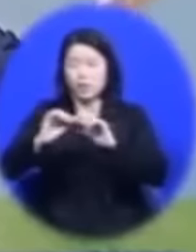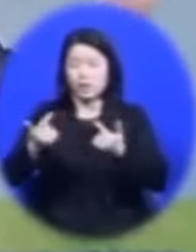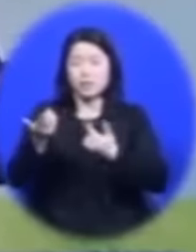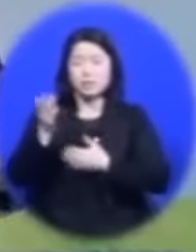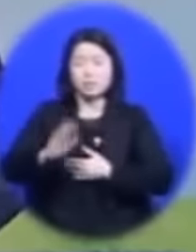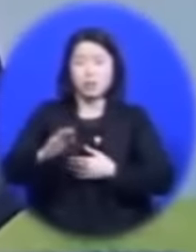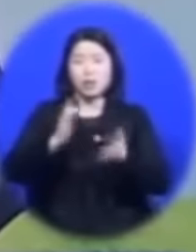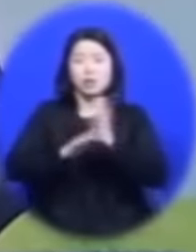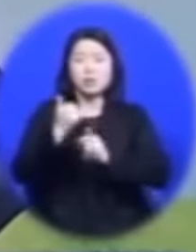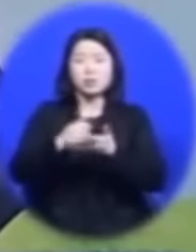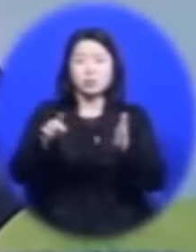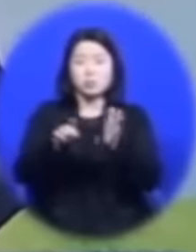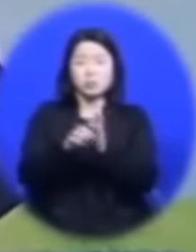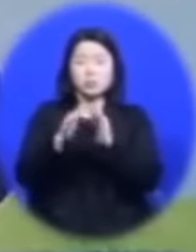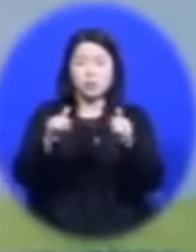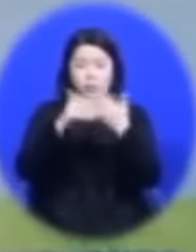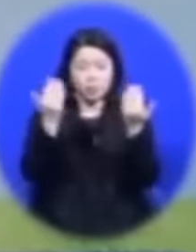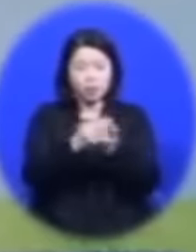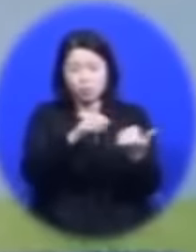다 보았습니다.